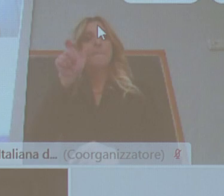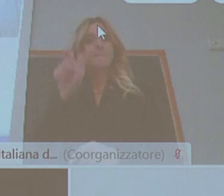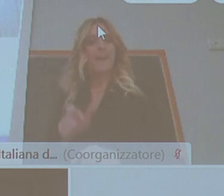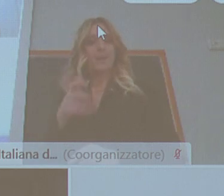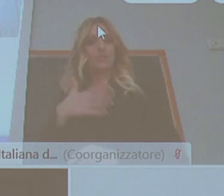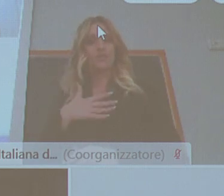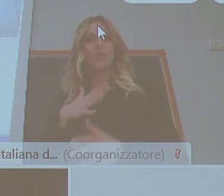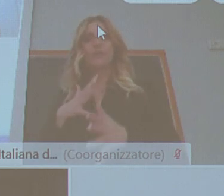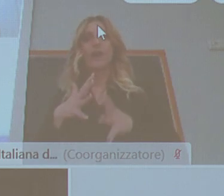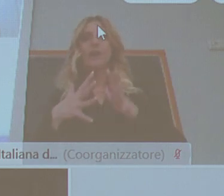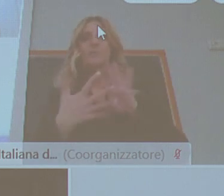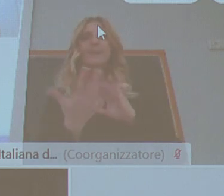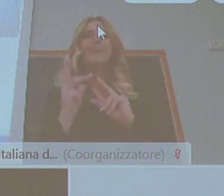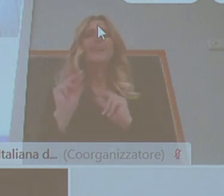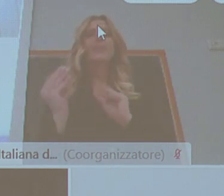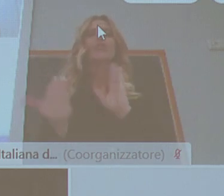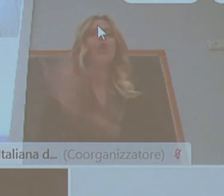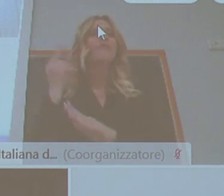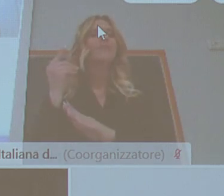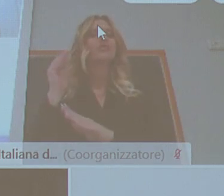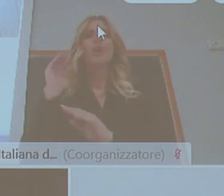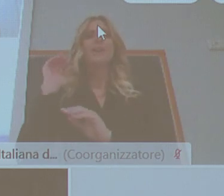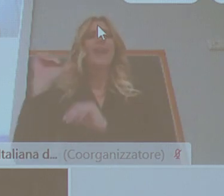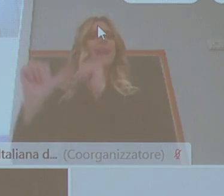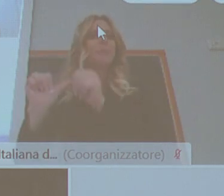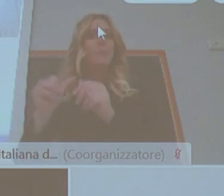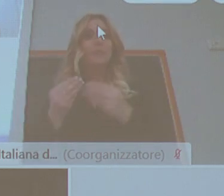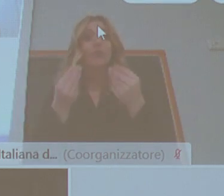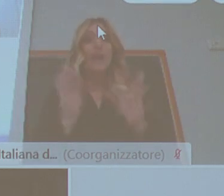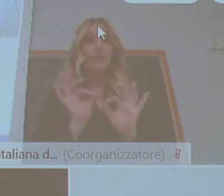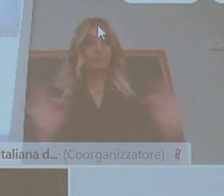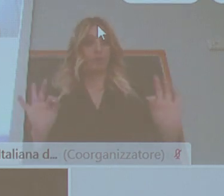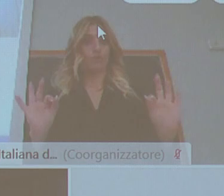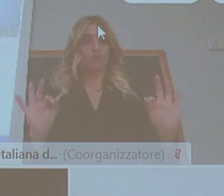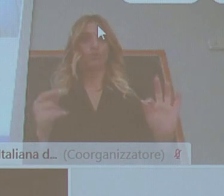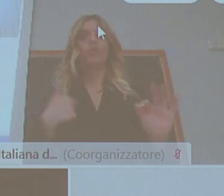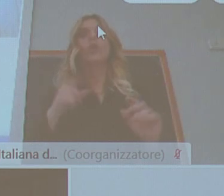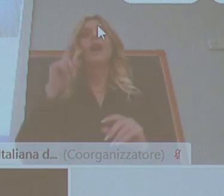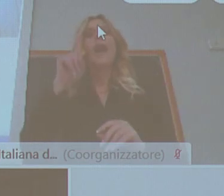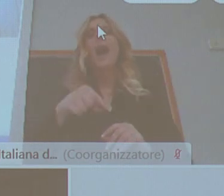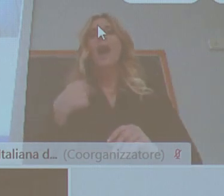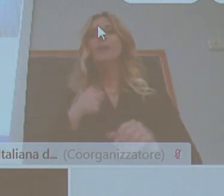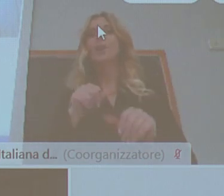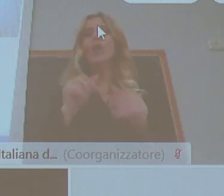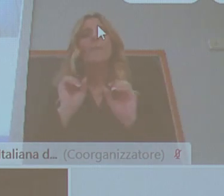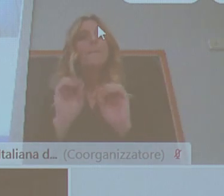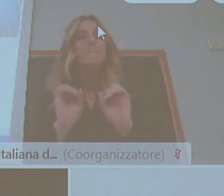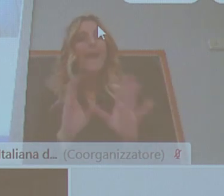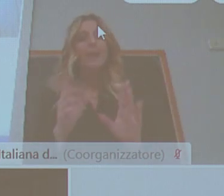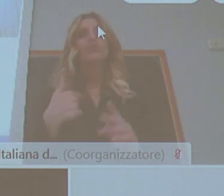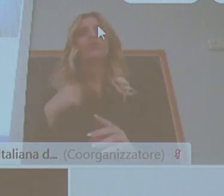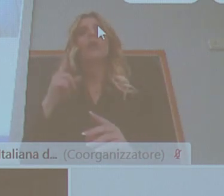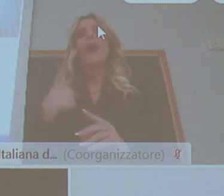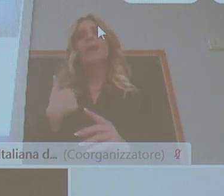dell'individuo all'innovazione e al cambiamento e fornisce un corretto approccio metodologico alla gestione